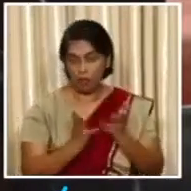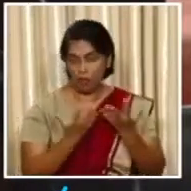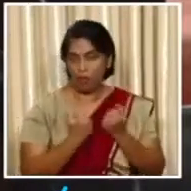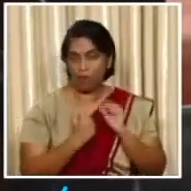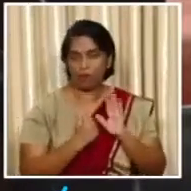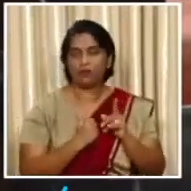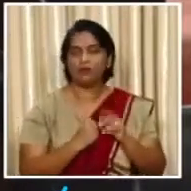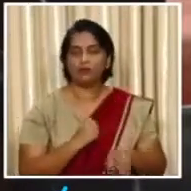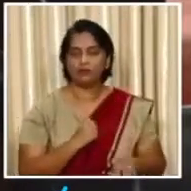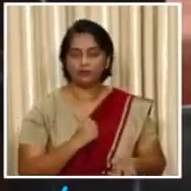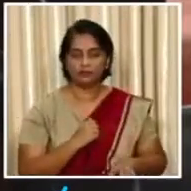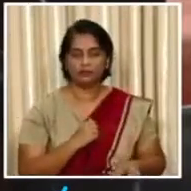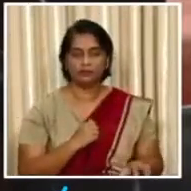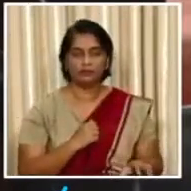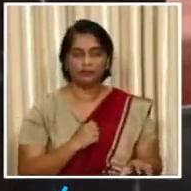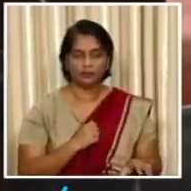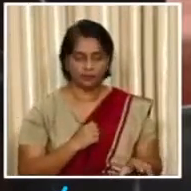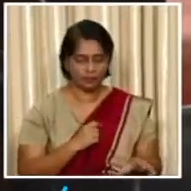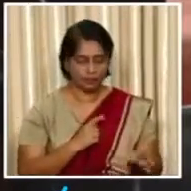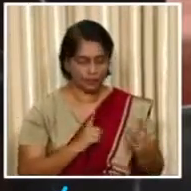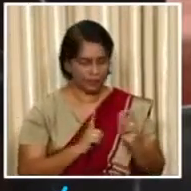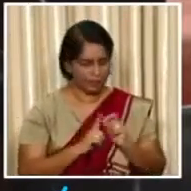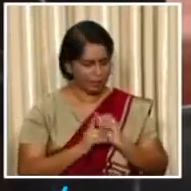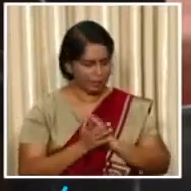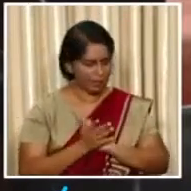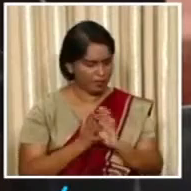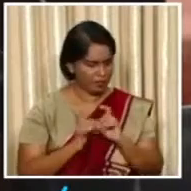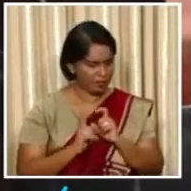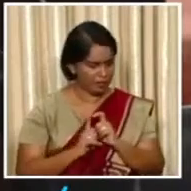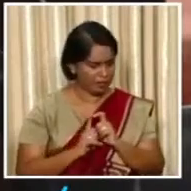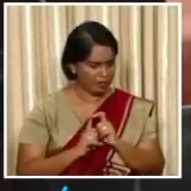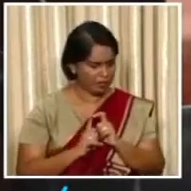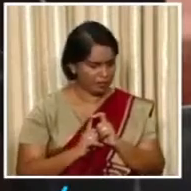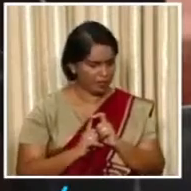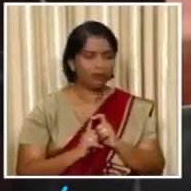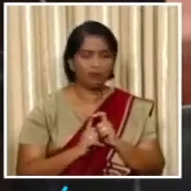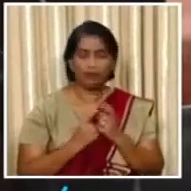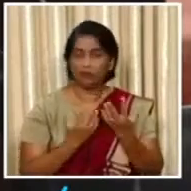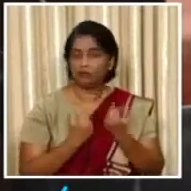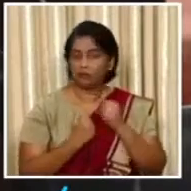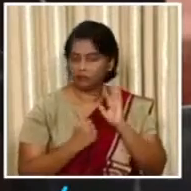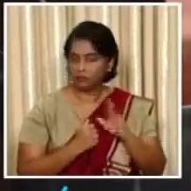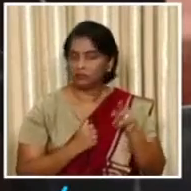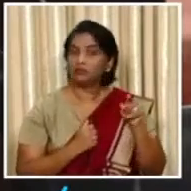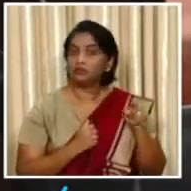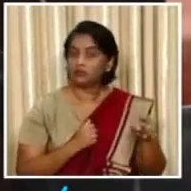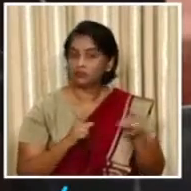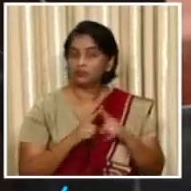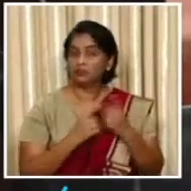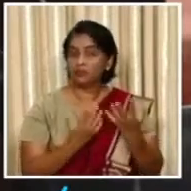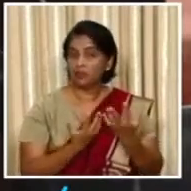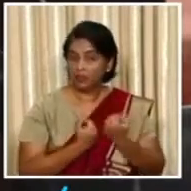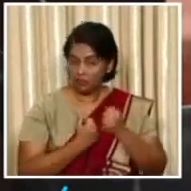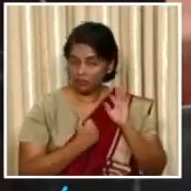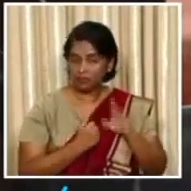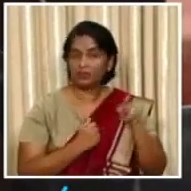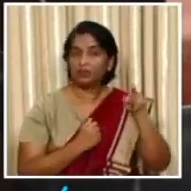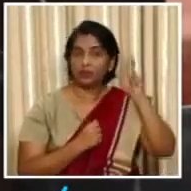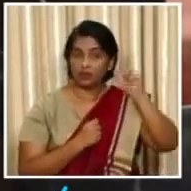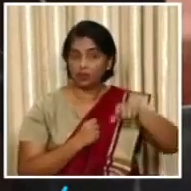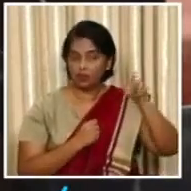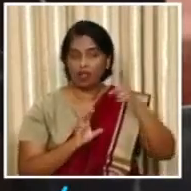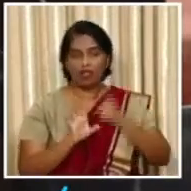காலமும் இருக்க வேண்டும். அதை விடுத்து கல்வியல் கல்லூரி முடிந்த ஆசிரியர்கள் 6 வருட